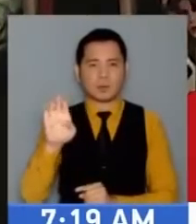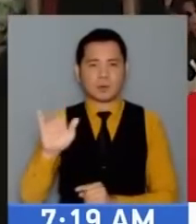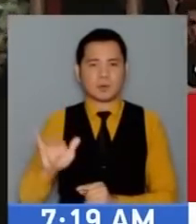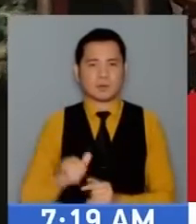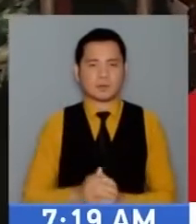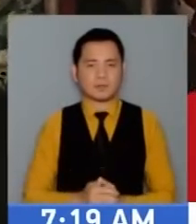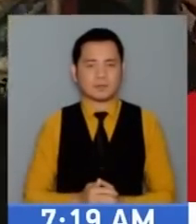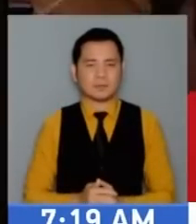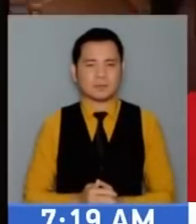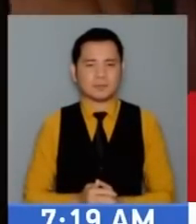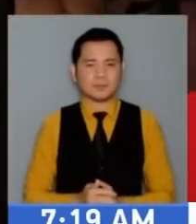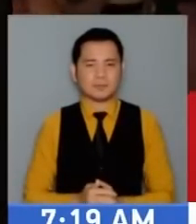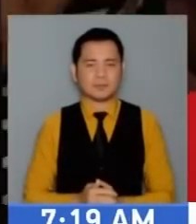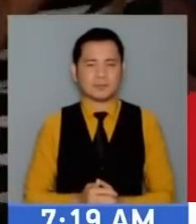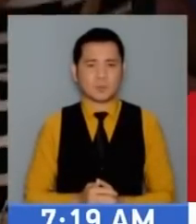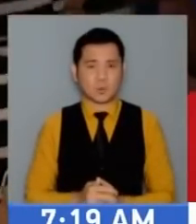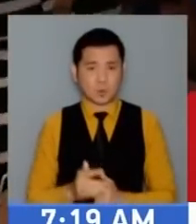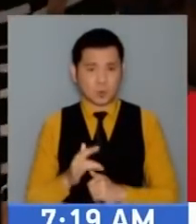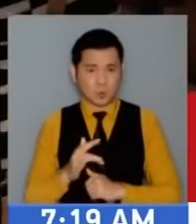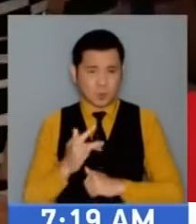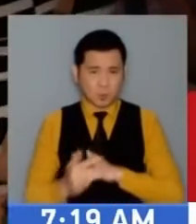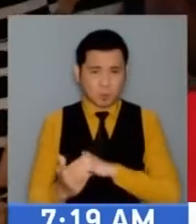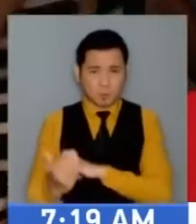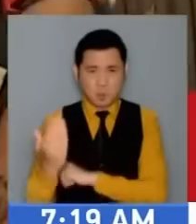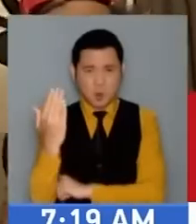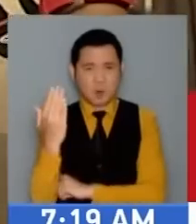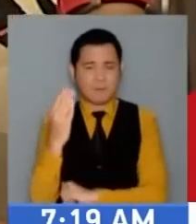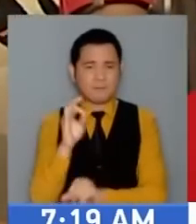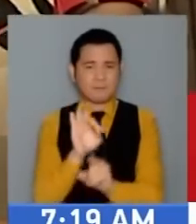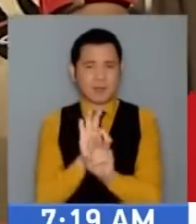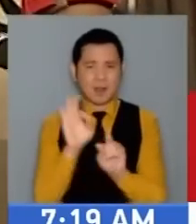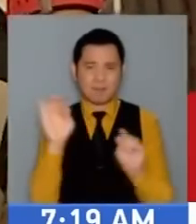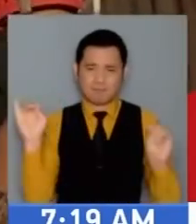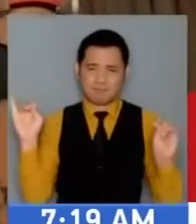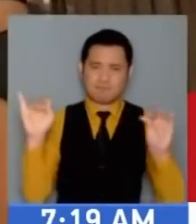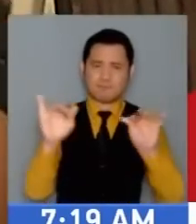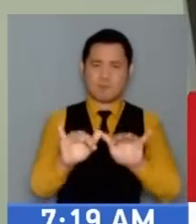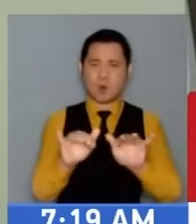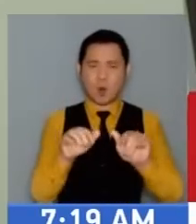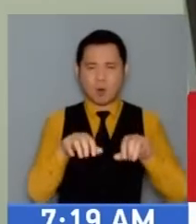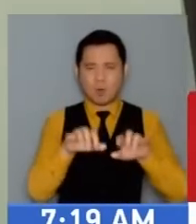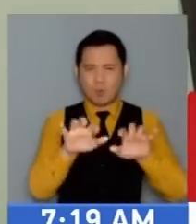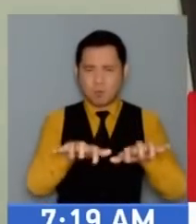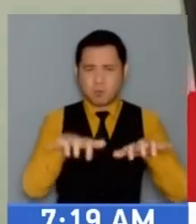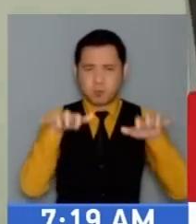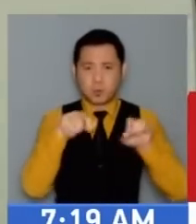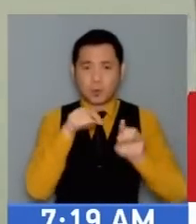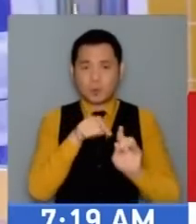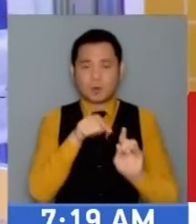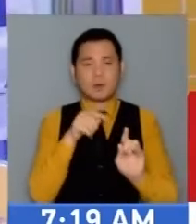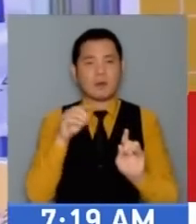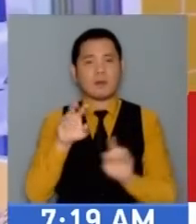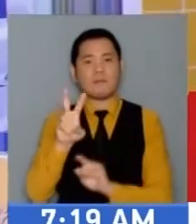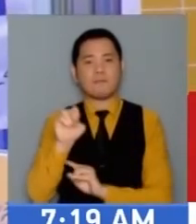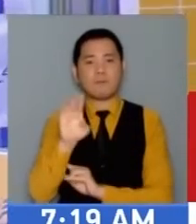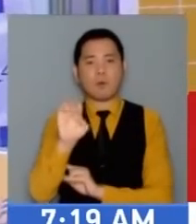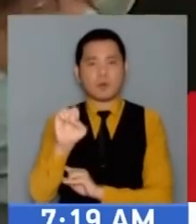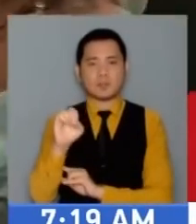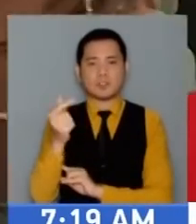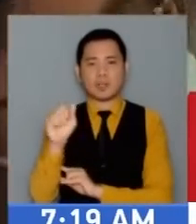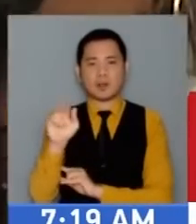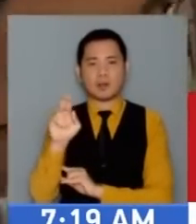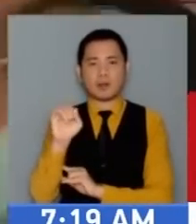Maaga pa lang kahapon, marami ng fans ang nag-abang sa booth ng The Voice Generations sa P-Popcon Manila